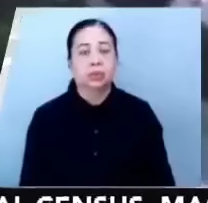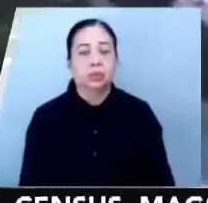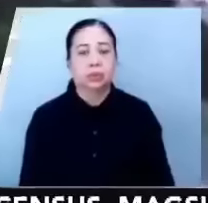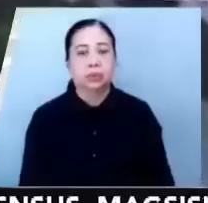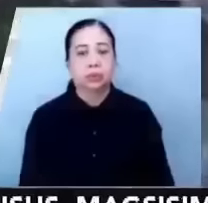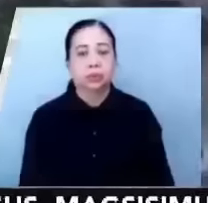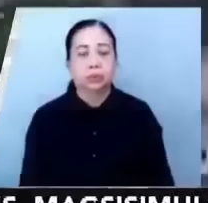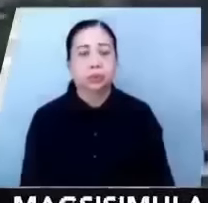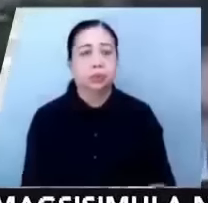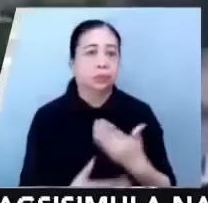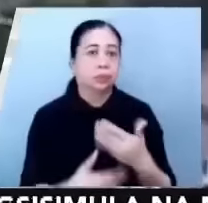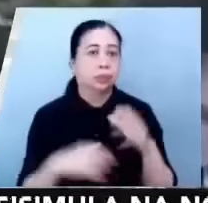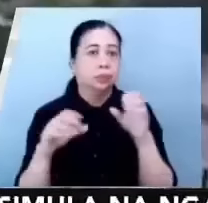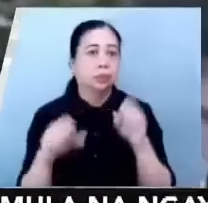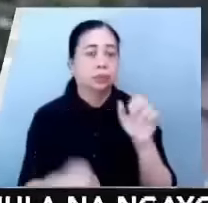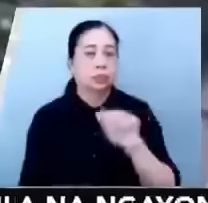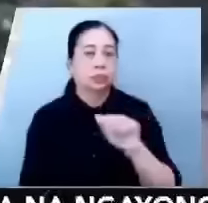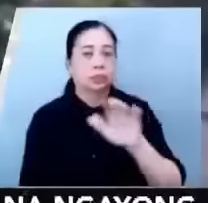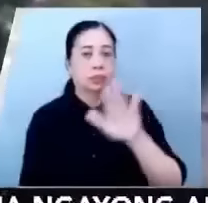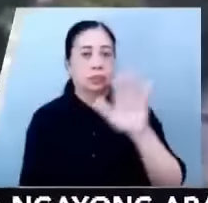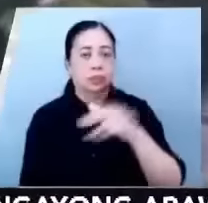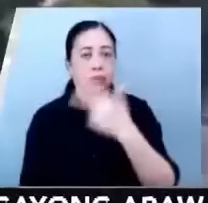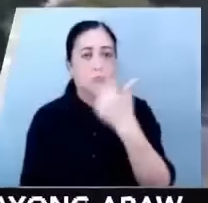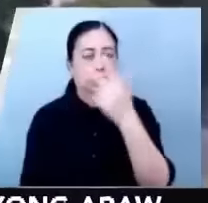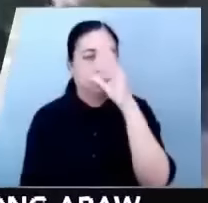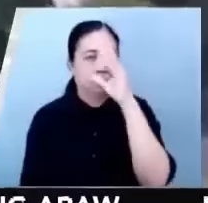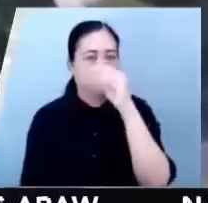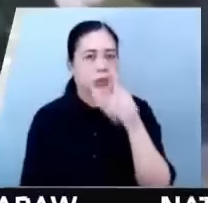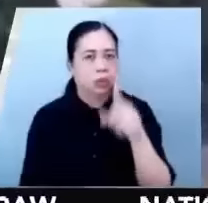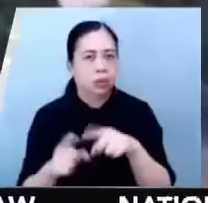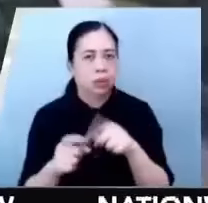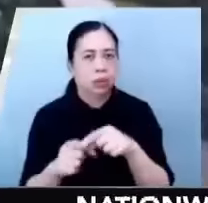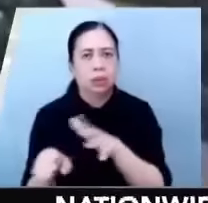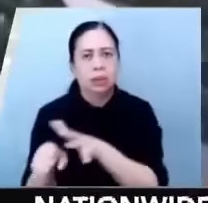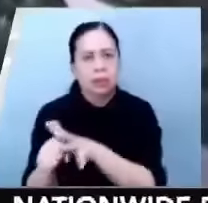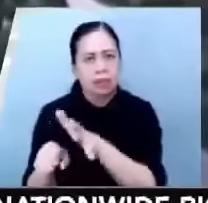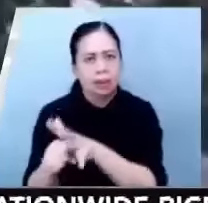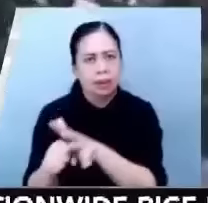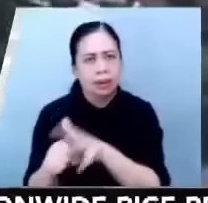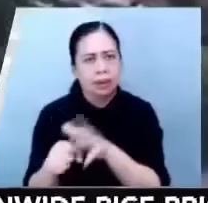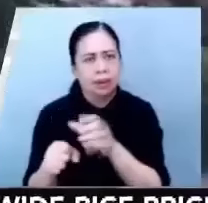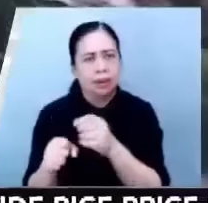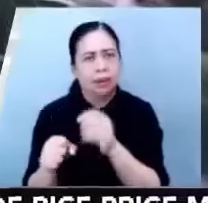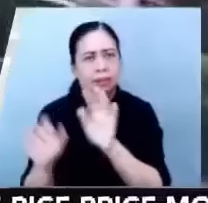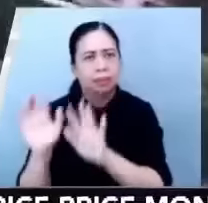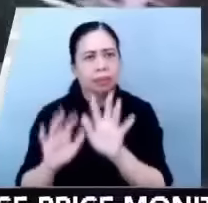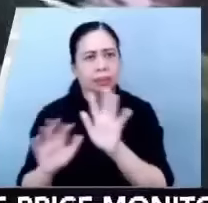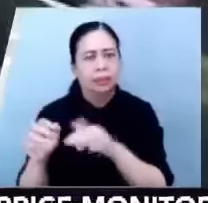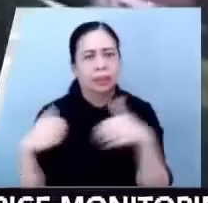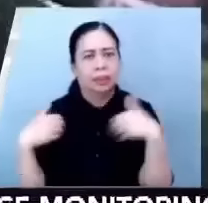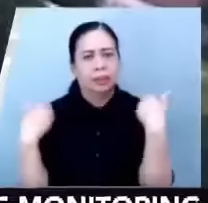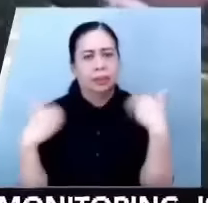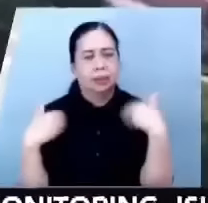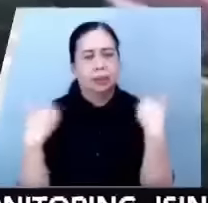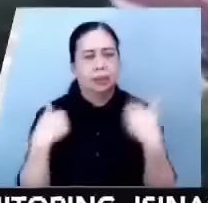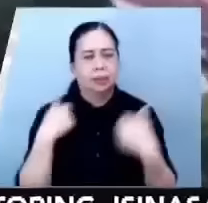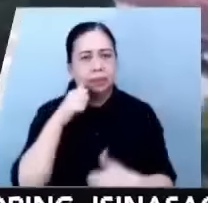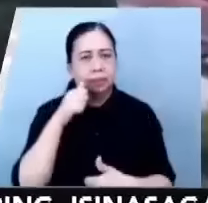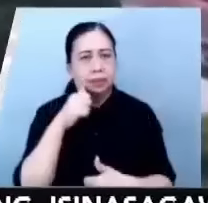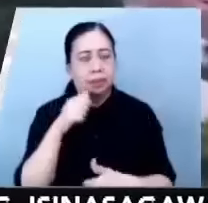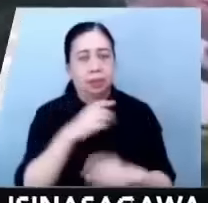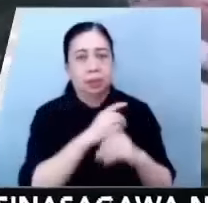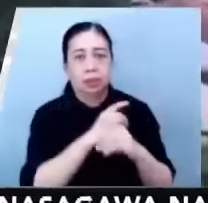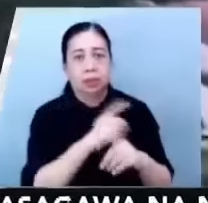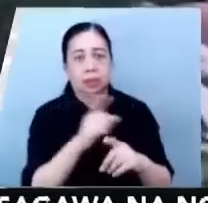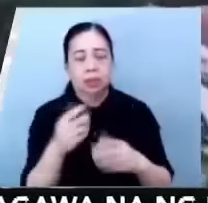Arestado sa Antipolo, Rizal ang tatlong lalaking nanggahasa at nangmolestya umano ng mga menor de edad. Ang kanilang depensa sa unang balita